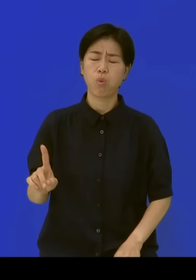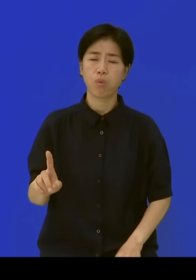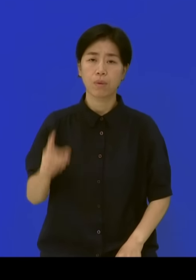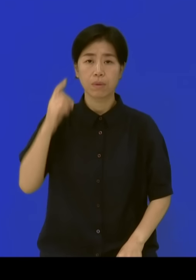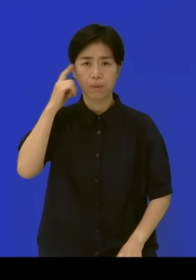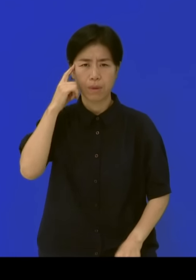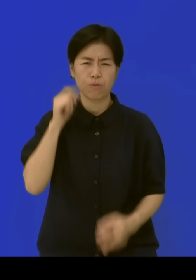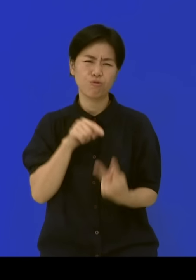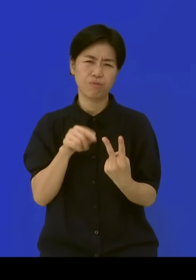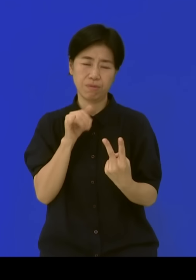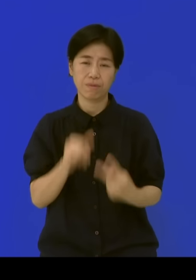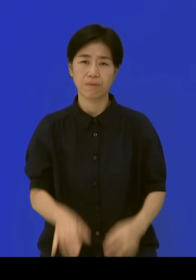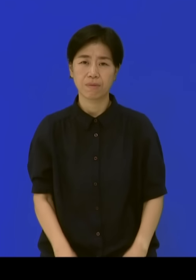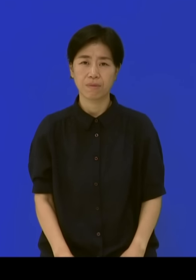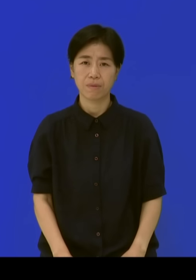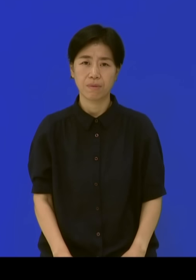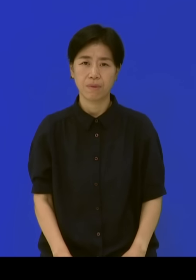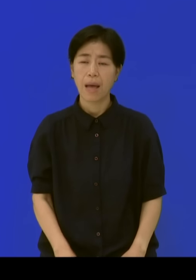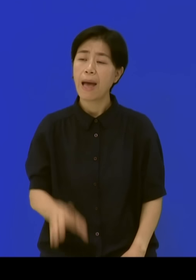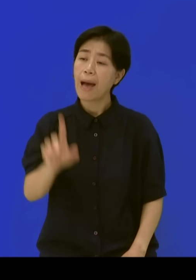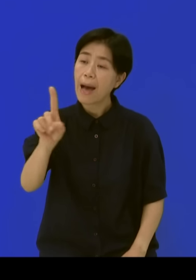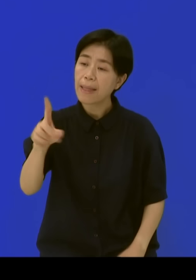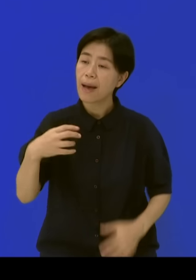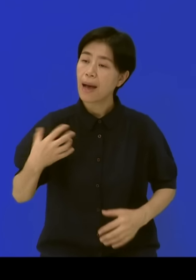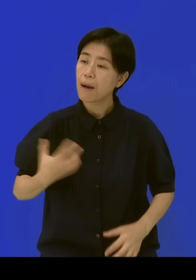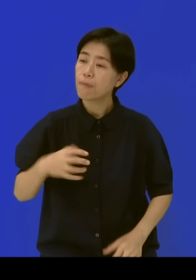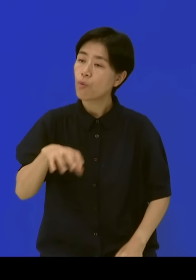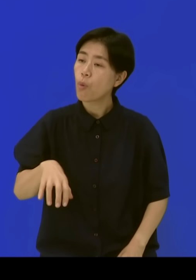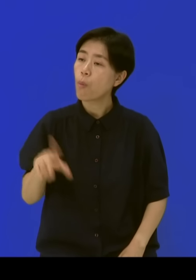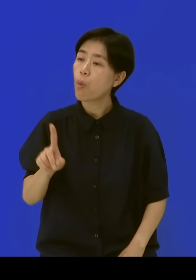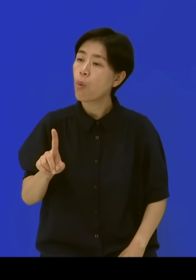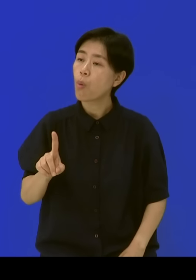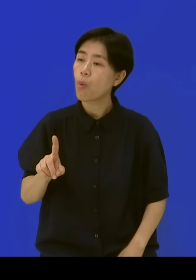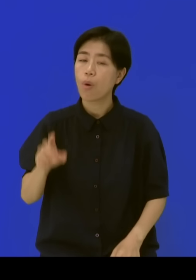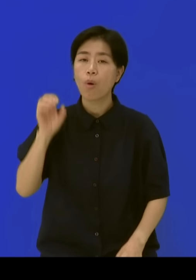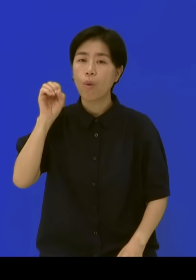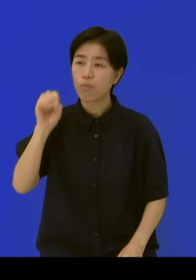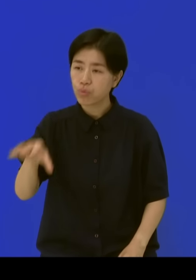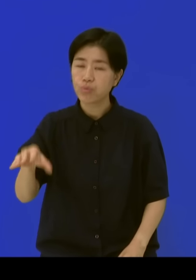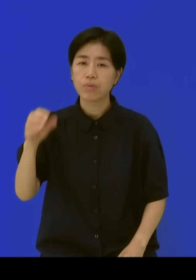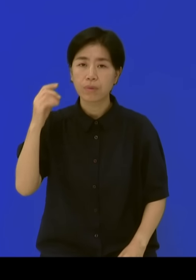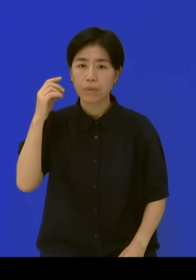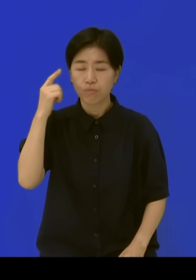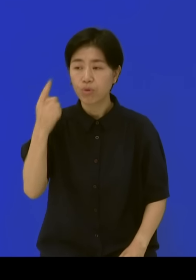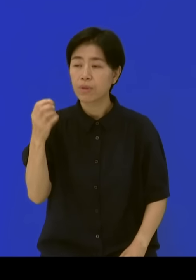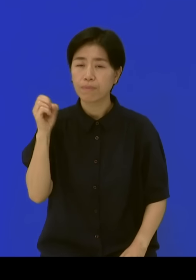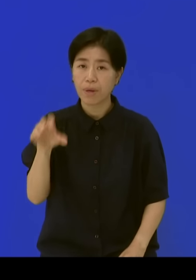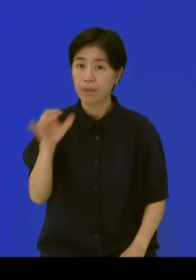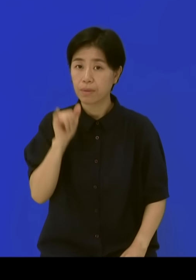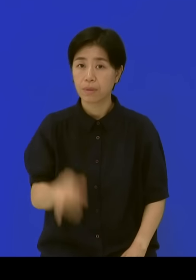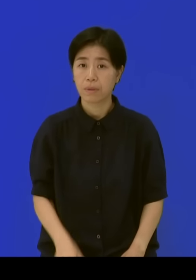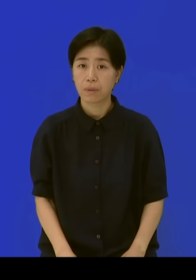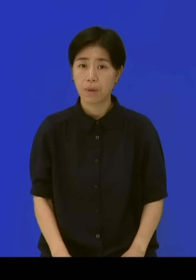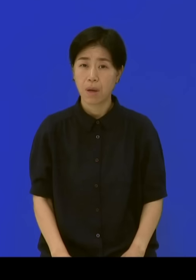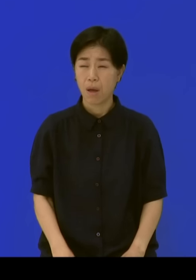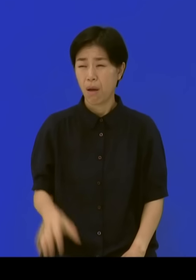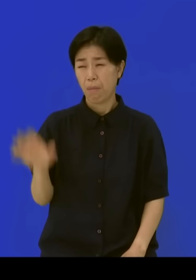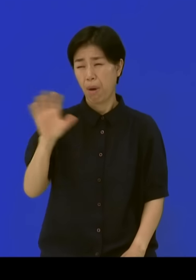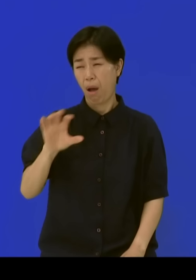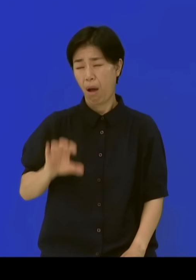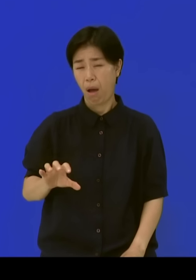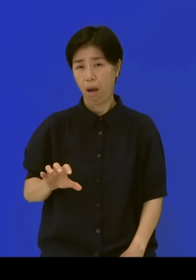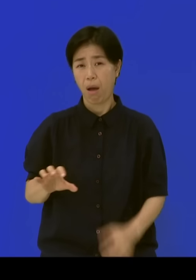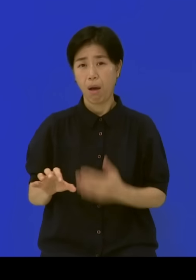하고 그리고 한 군데만 말씀해 보시더라고 타협하기도 하고요. 예. 이거 계속 반복되다 보면 나중엔 화가